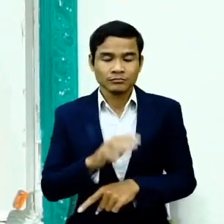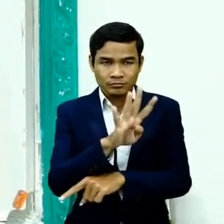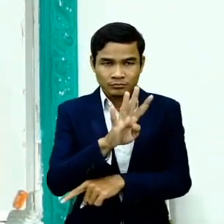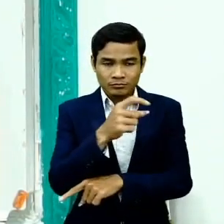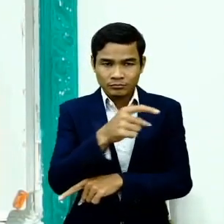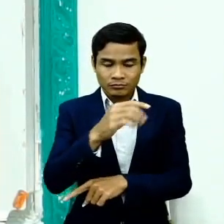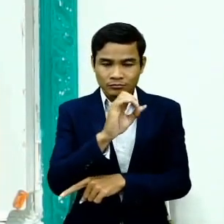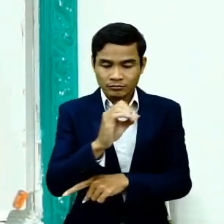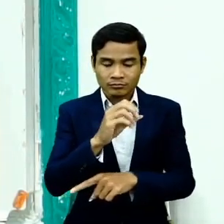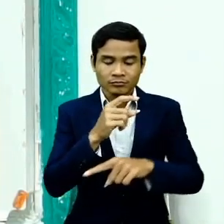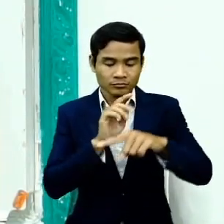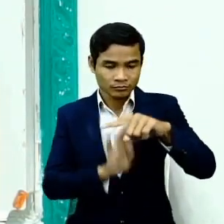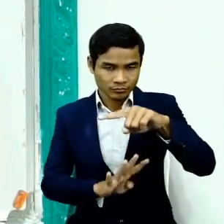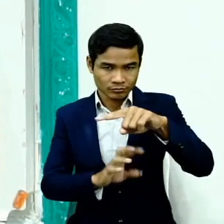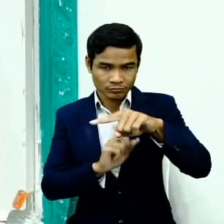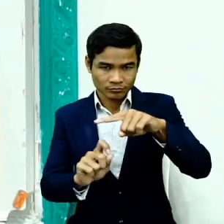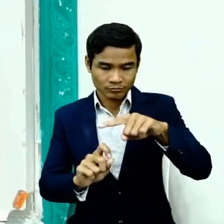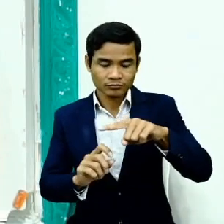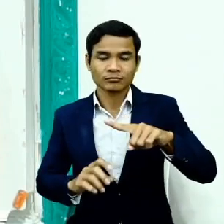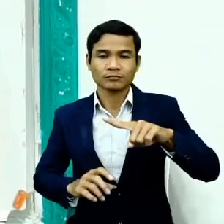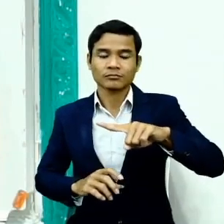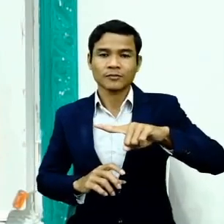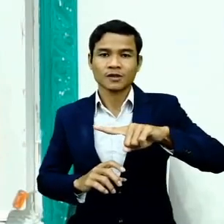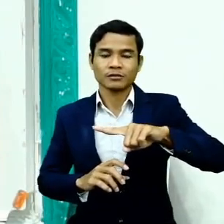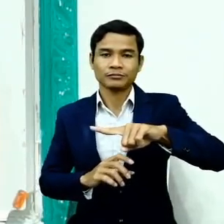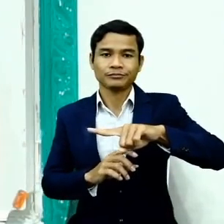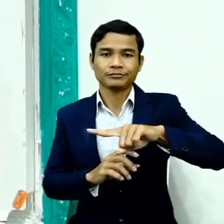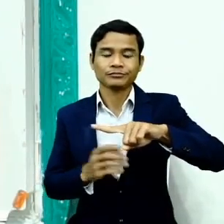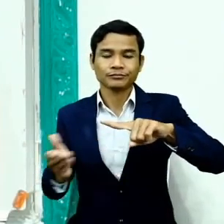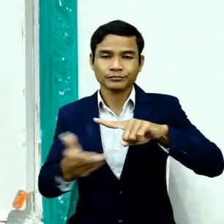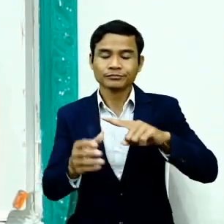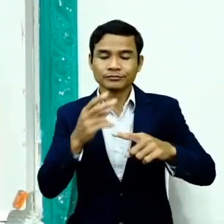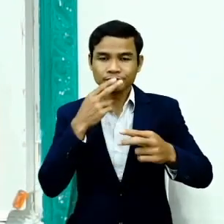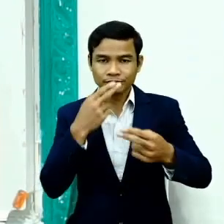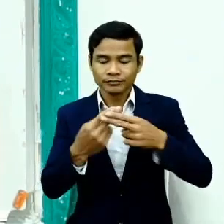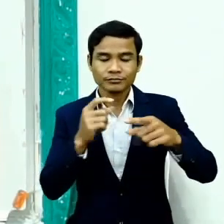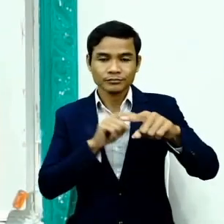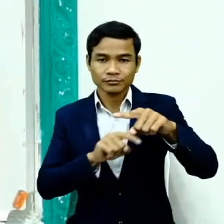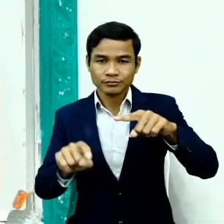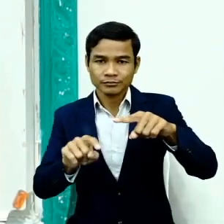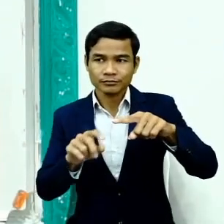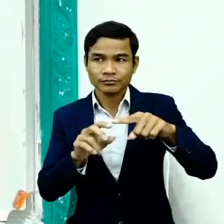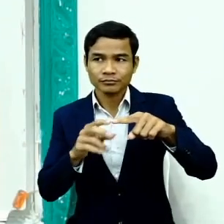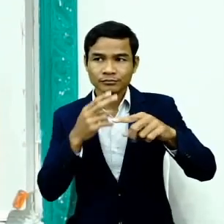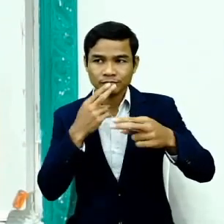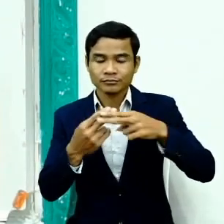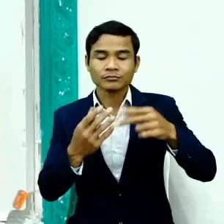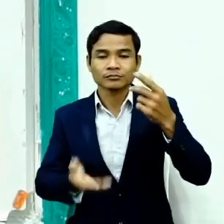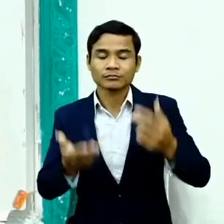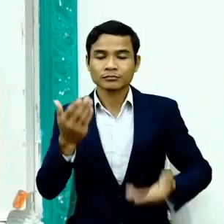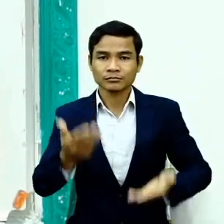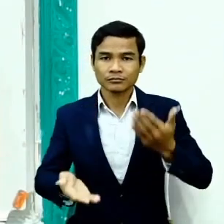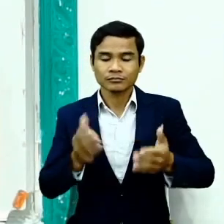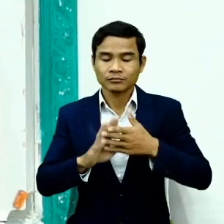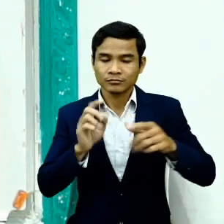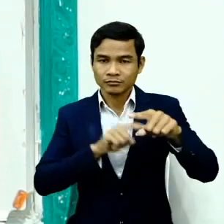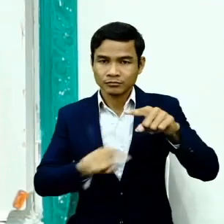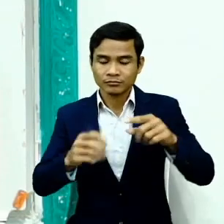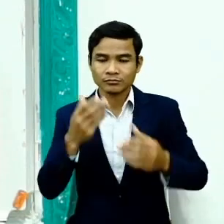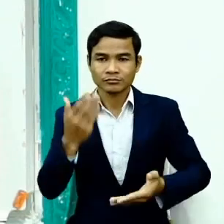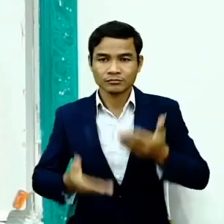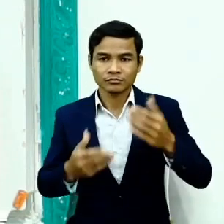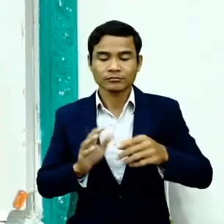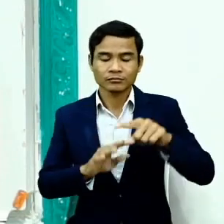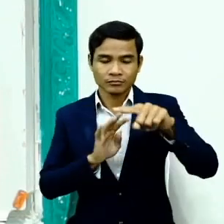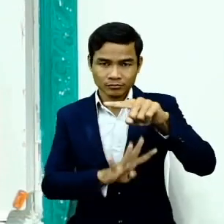bốn khi mình là vậy đó có tầm lẽ cho đài chàng chân chầm lại đời này xa này chà chà bỏ hai lên nó con chà bỏ